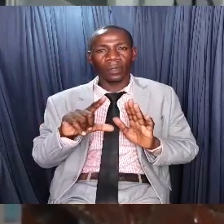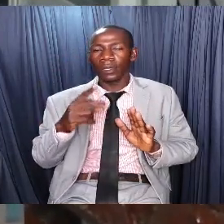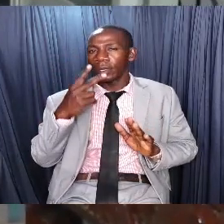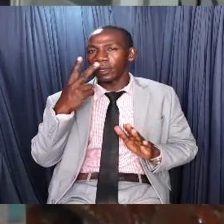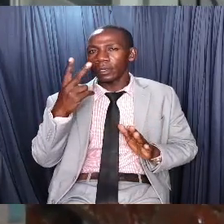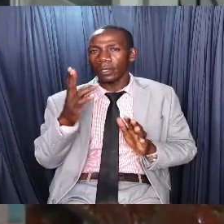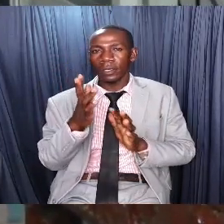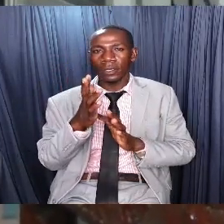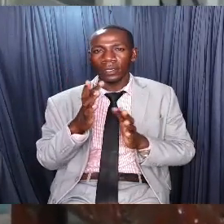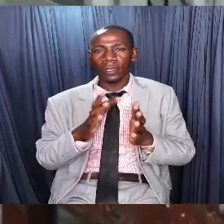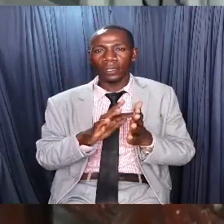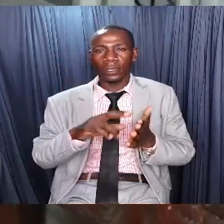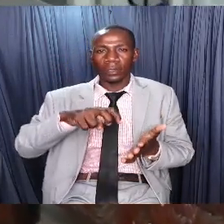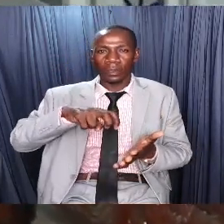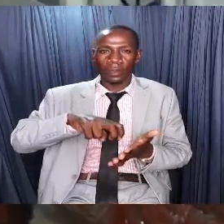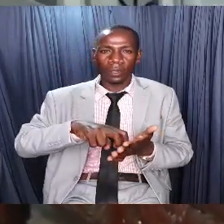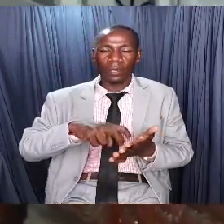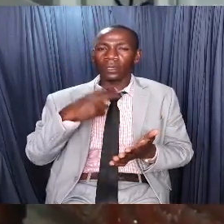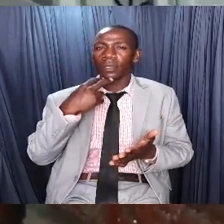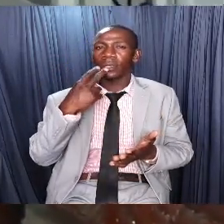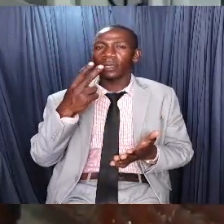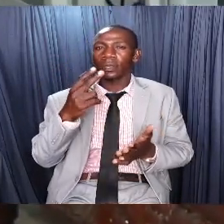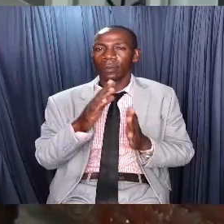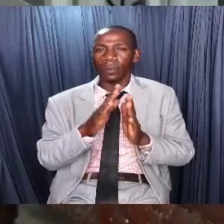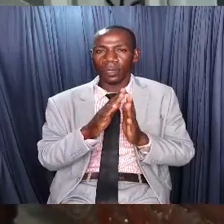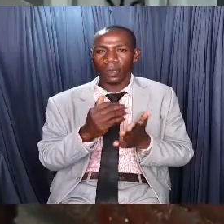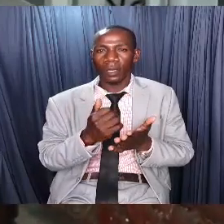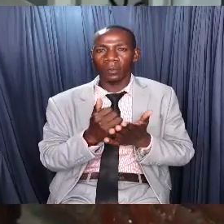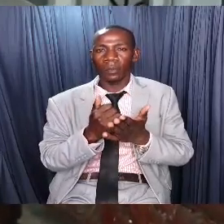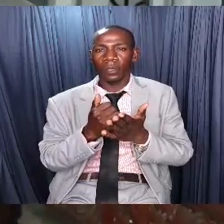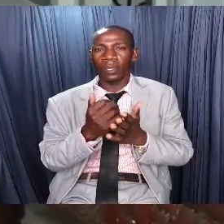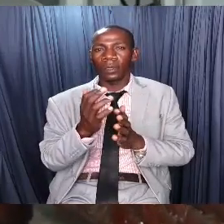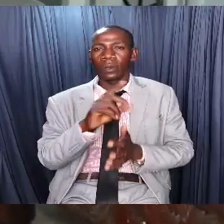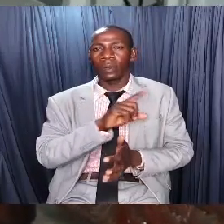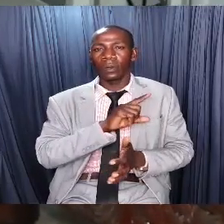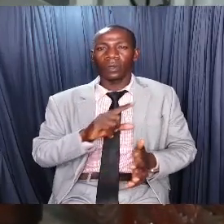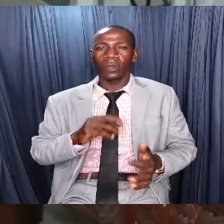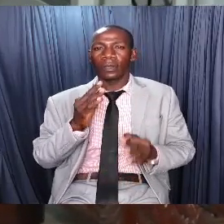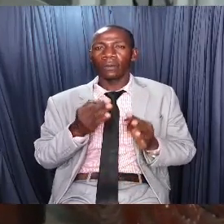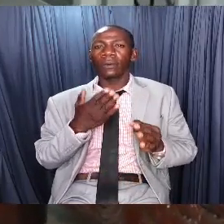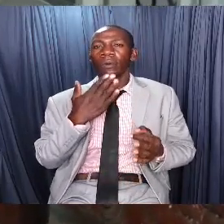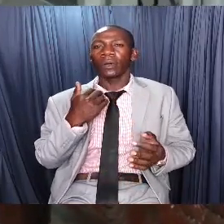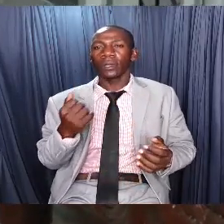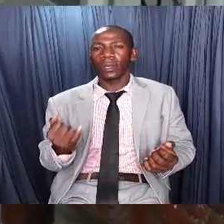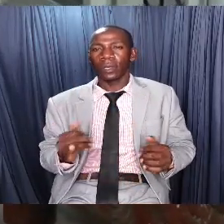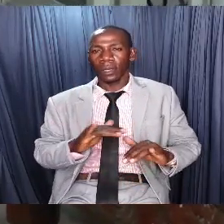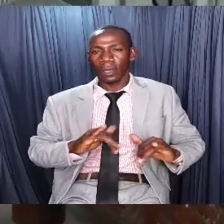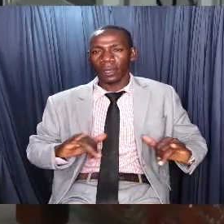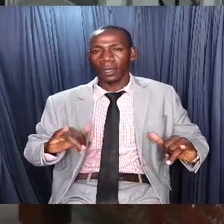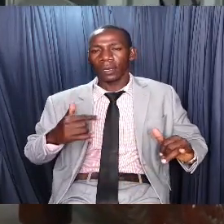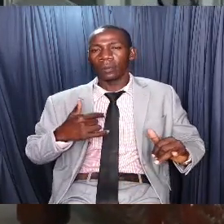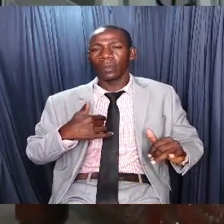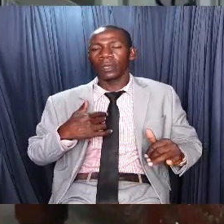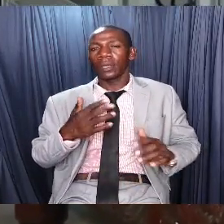alipomuona Yesu alianguka kifudifudi, akamuomba akisema, Bwana, ukitaka waweza kunitakasa.